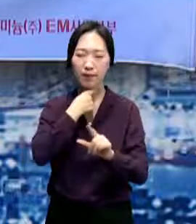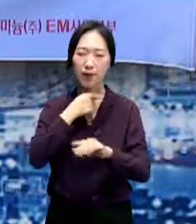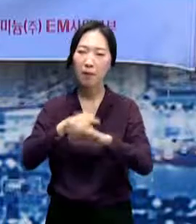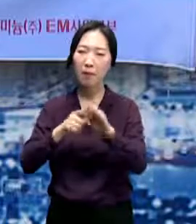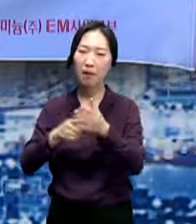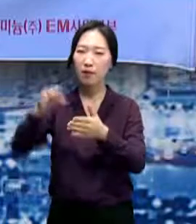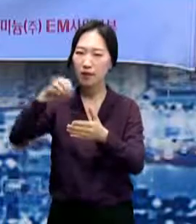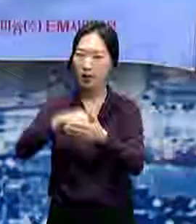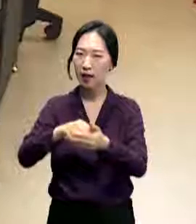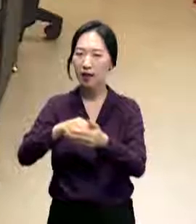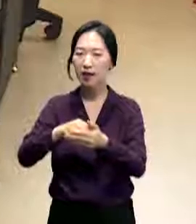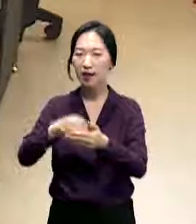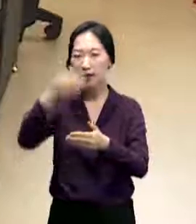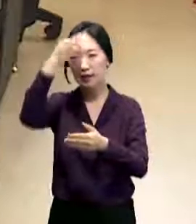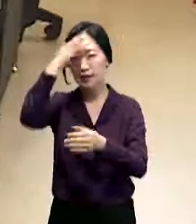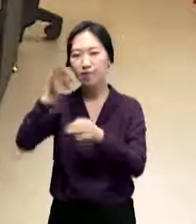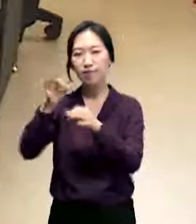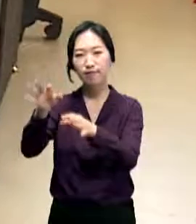기자입니다